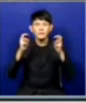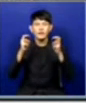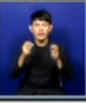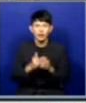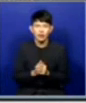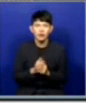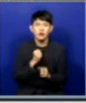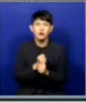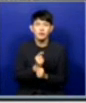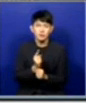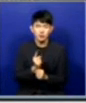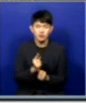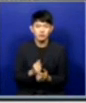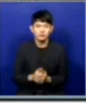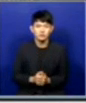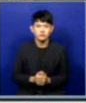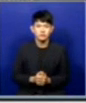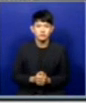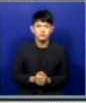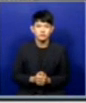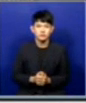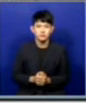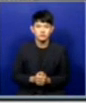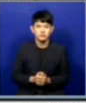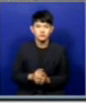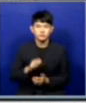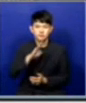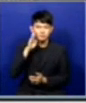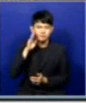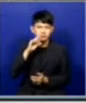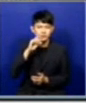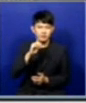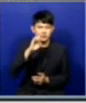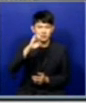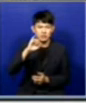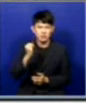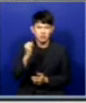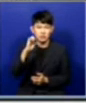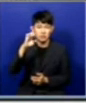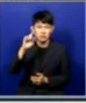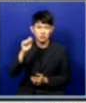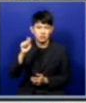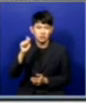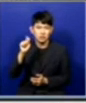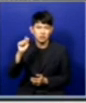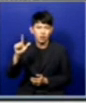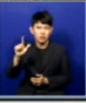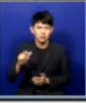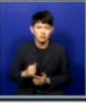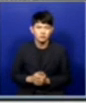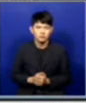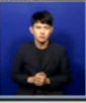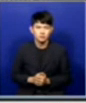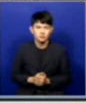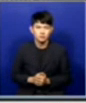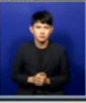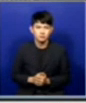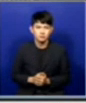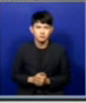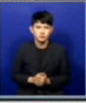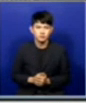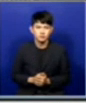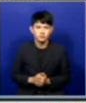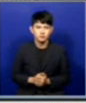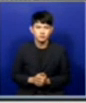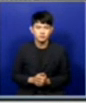าในเรื่องของดิจิตอลขอสไลด์ที่มีเครื่องคอมพิวเตอร์โน้ตบุ๊กนะ